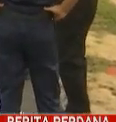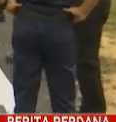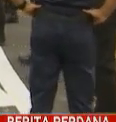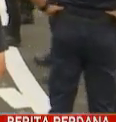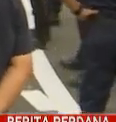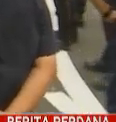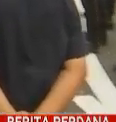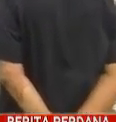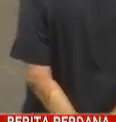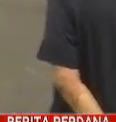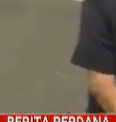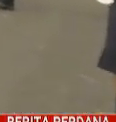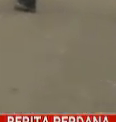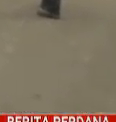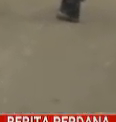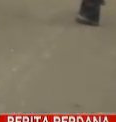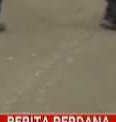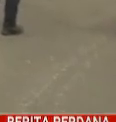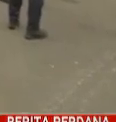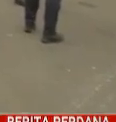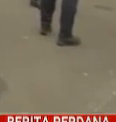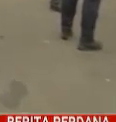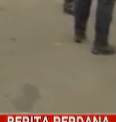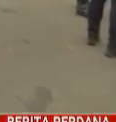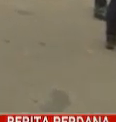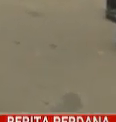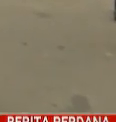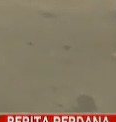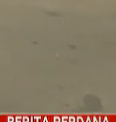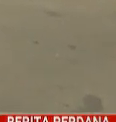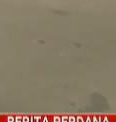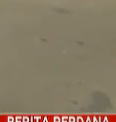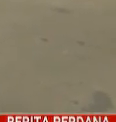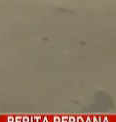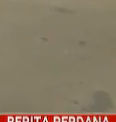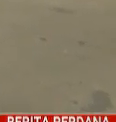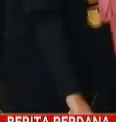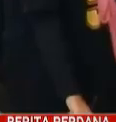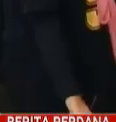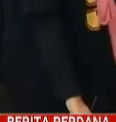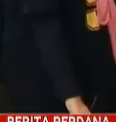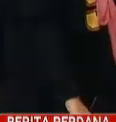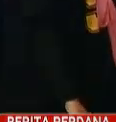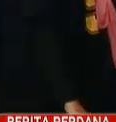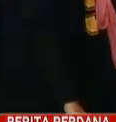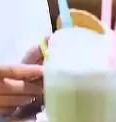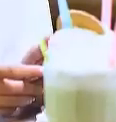Chini seketika nanti bersama wartawan Andy Reza Rohadian.